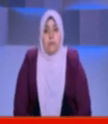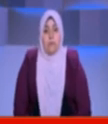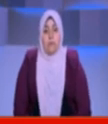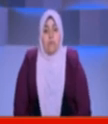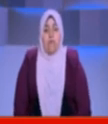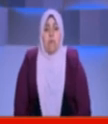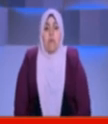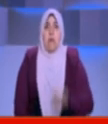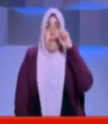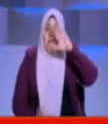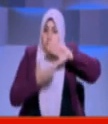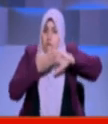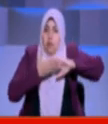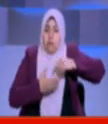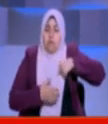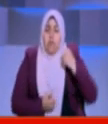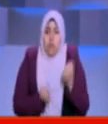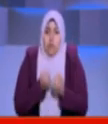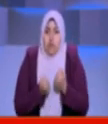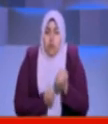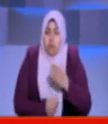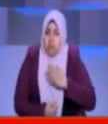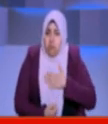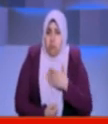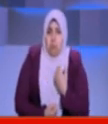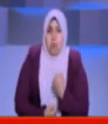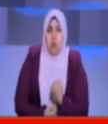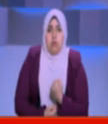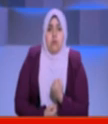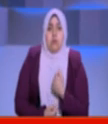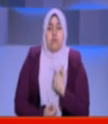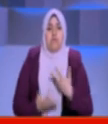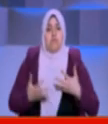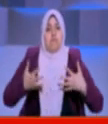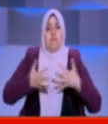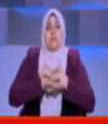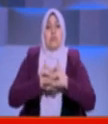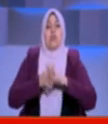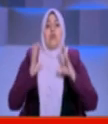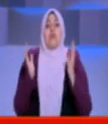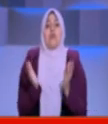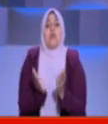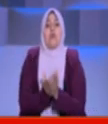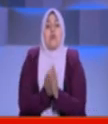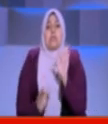بفضل الله وبجهود المخلصين توافقت القوى السياسية